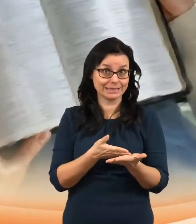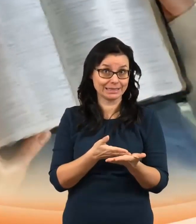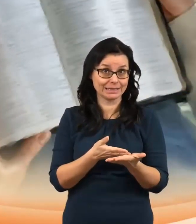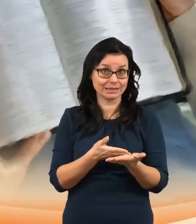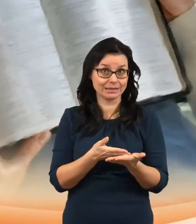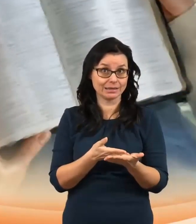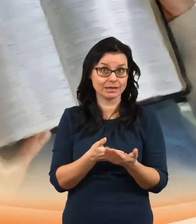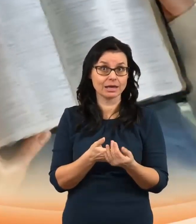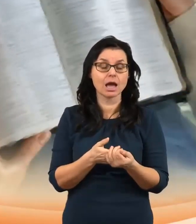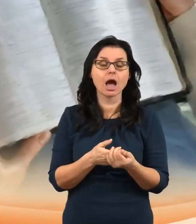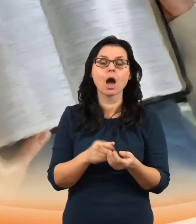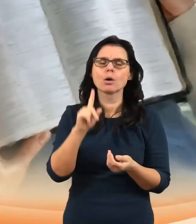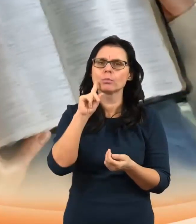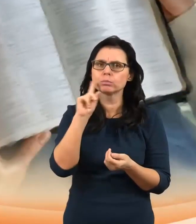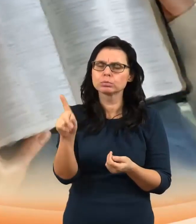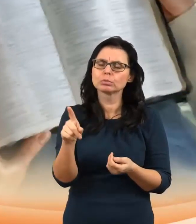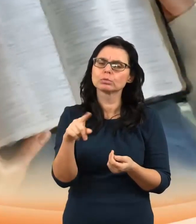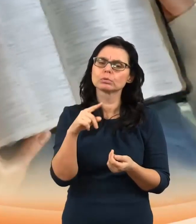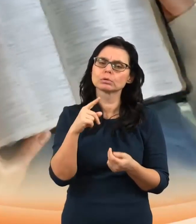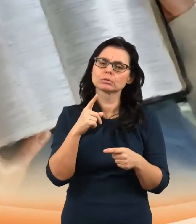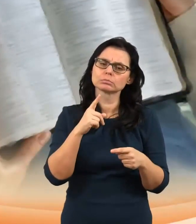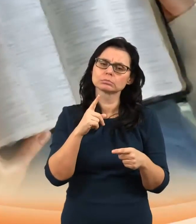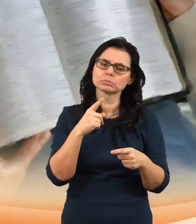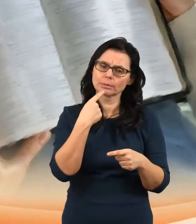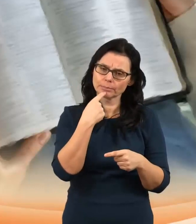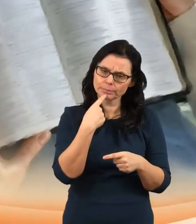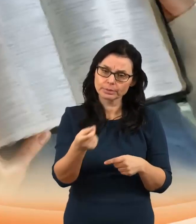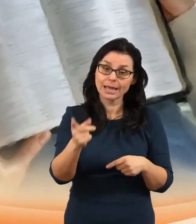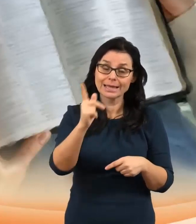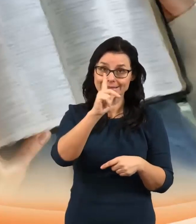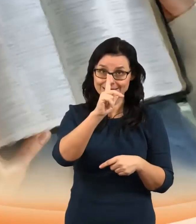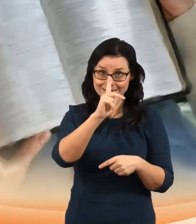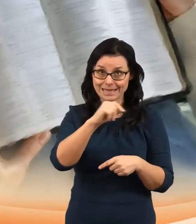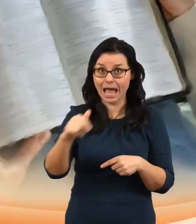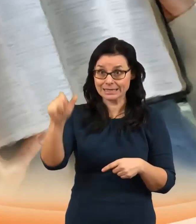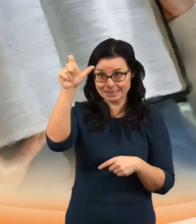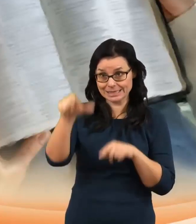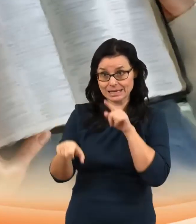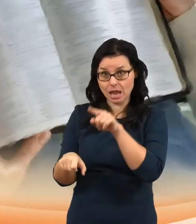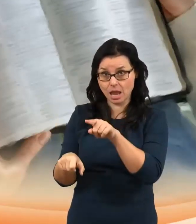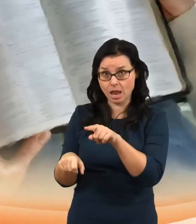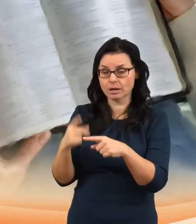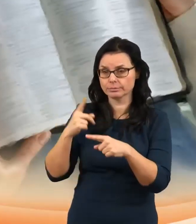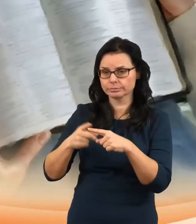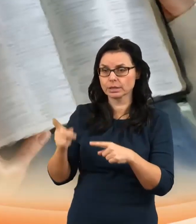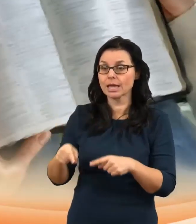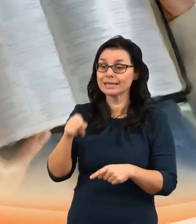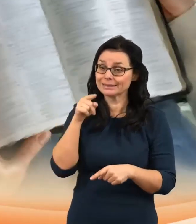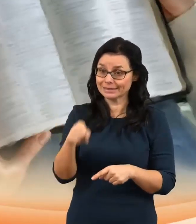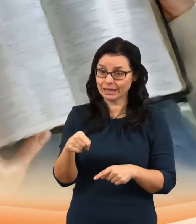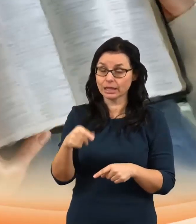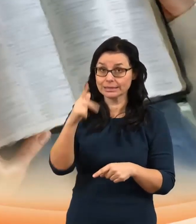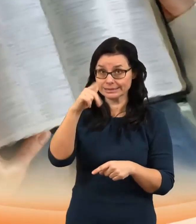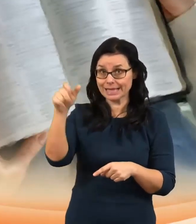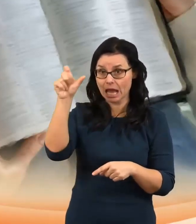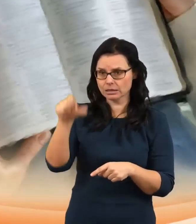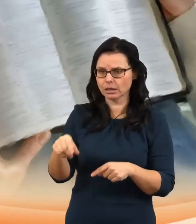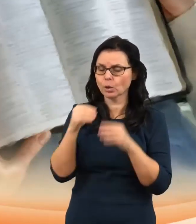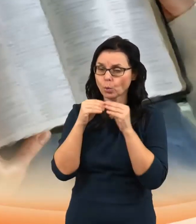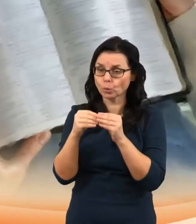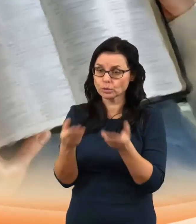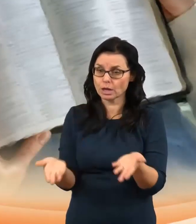pán Bůh dává pokyn Danielovi. Ty, Danieli, zavří slova tato